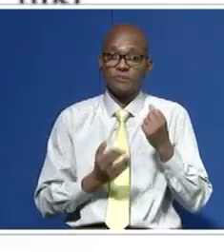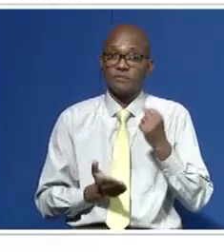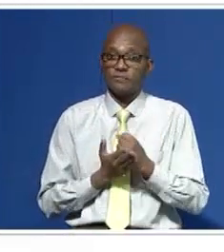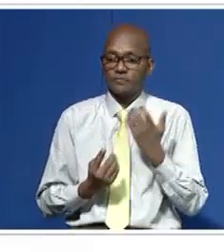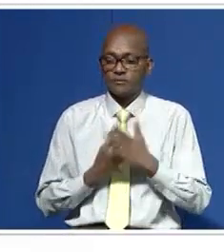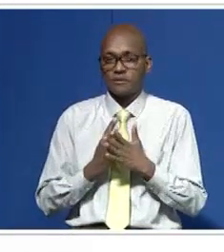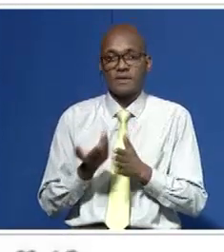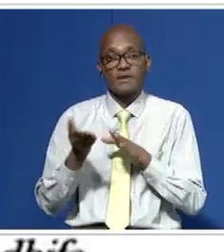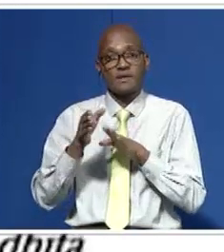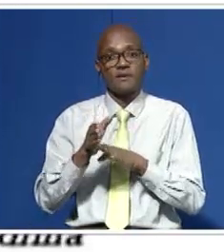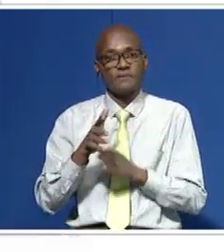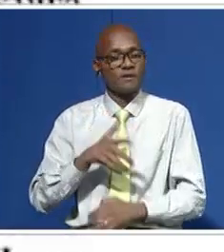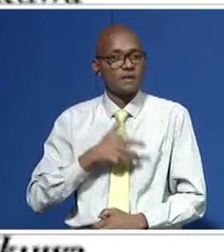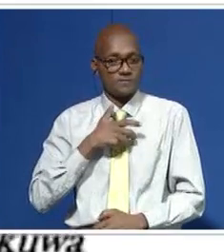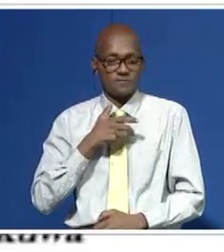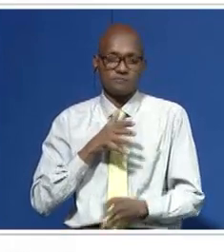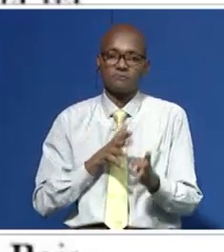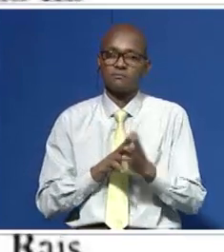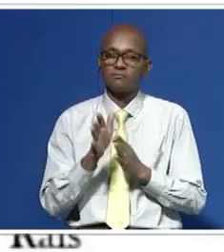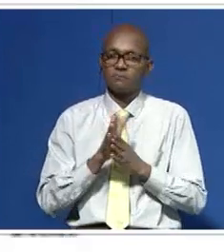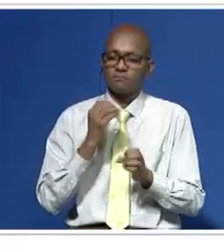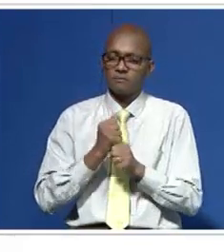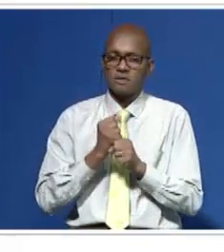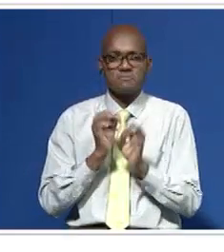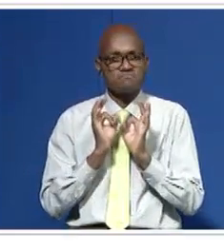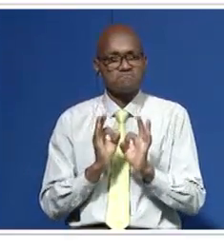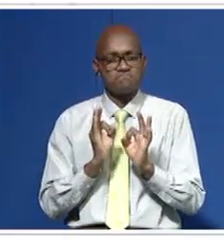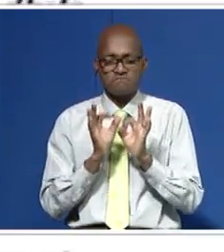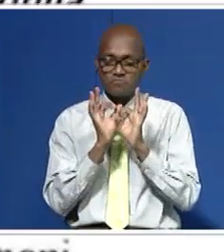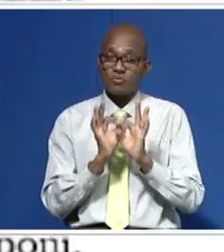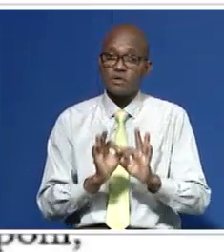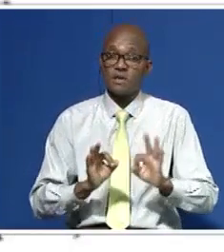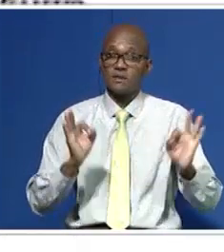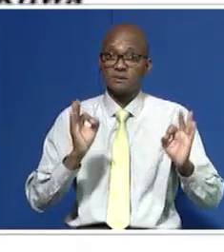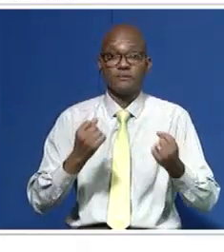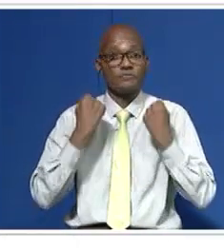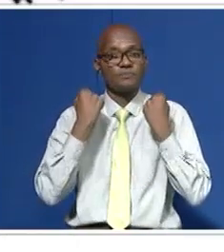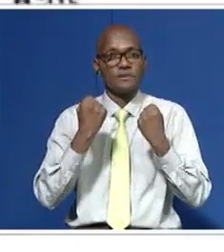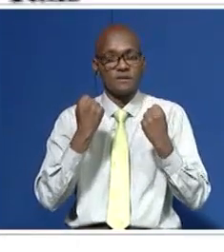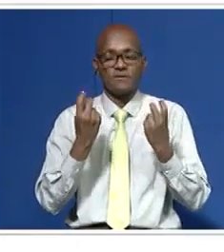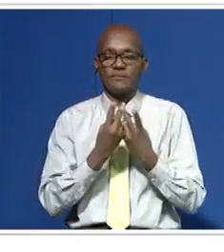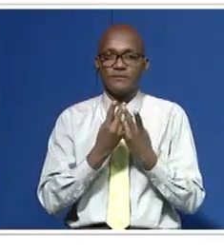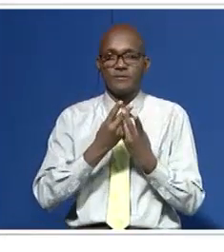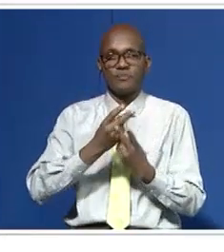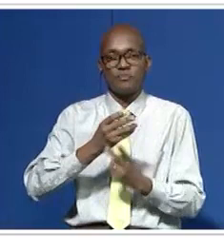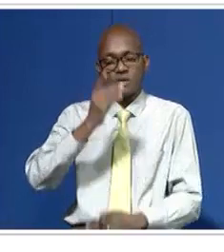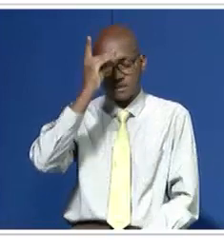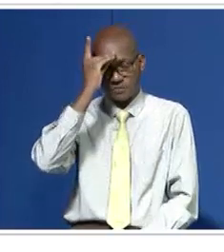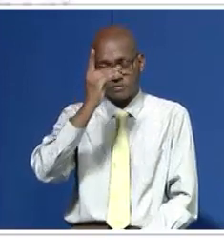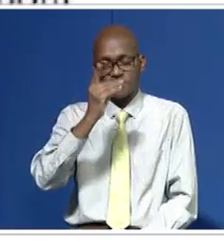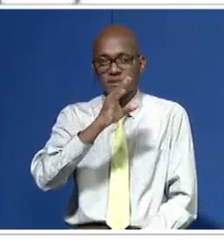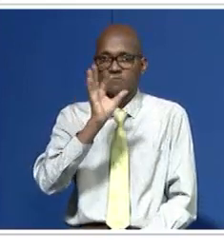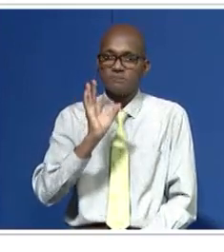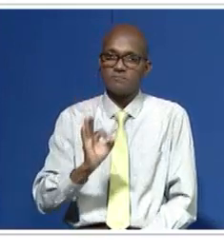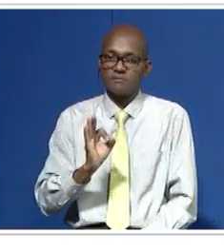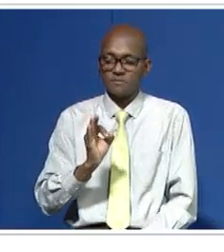ghafla, ukikieleza kuwa alikuwa mchapakazi, mwadilifu, mzalendo na mwanadiplomasia mahiri aliyewakilisha